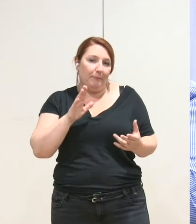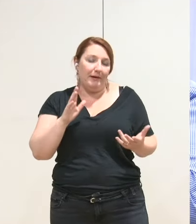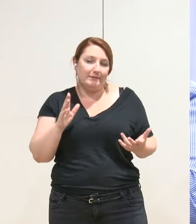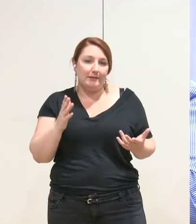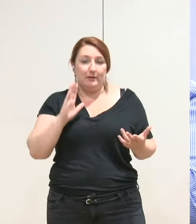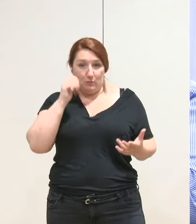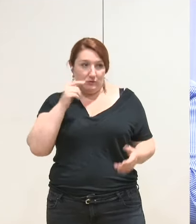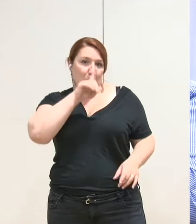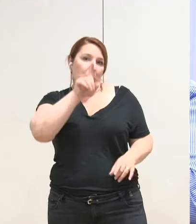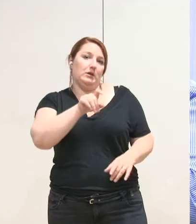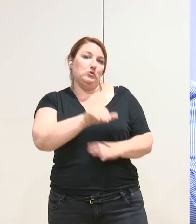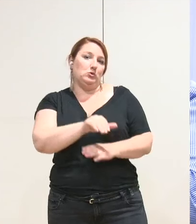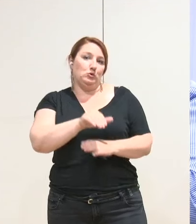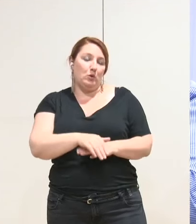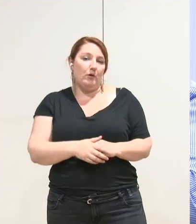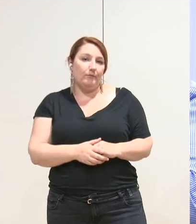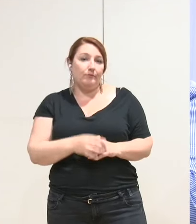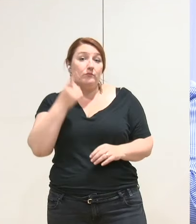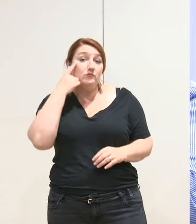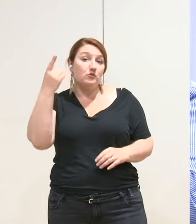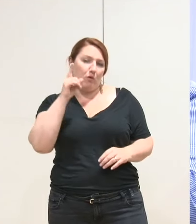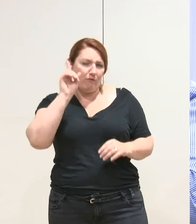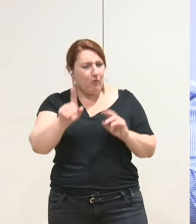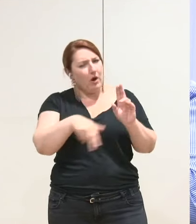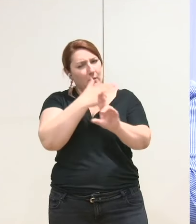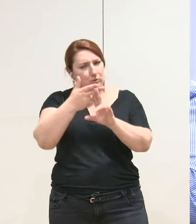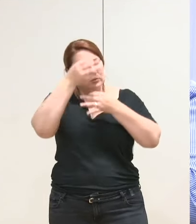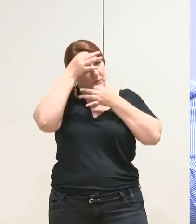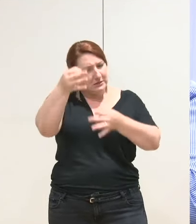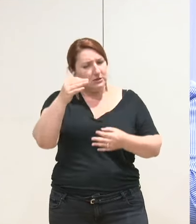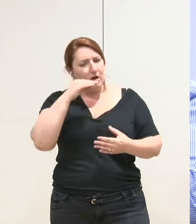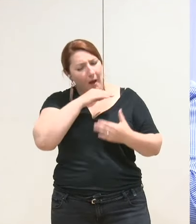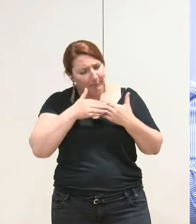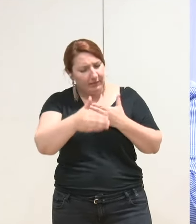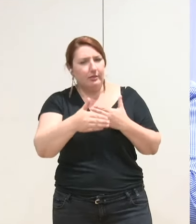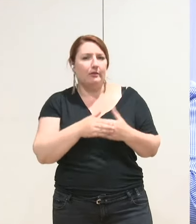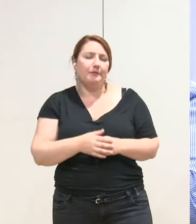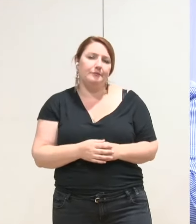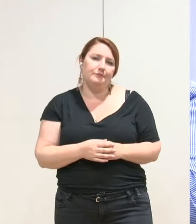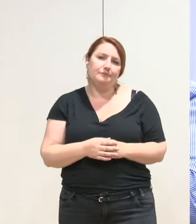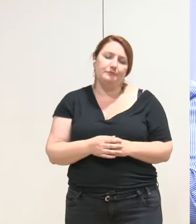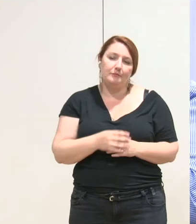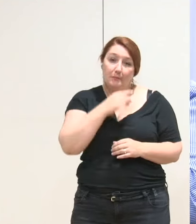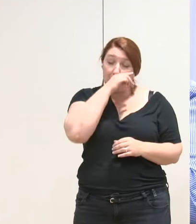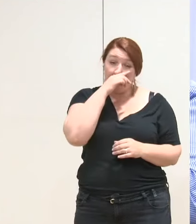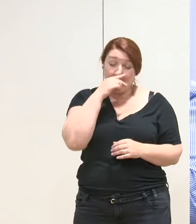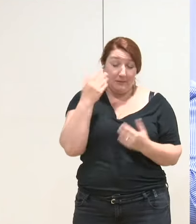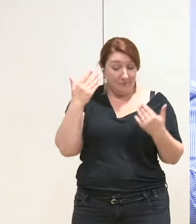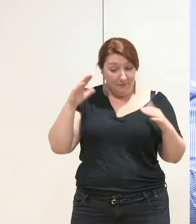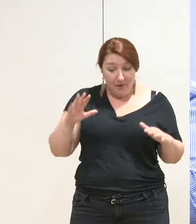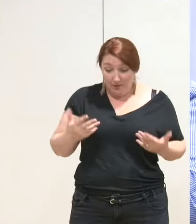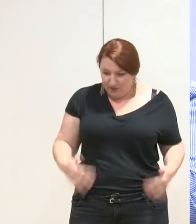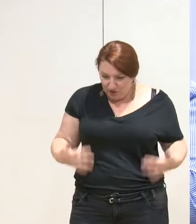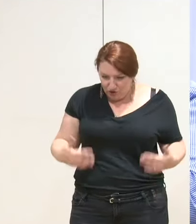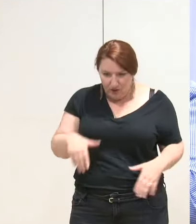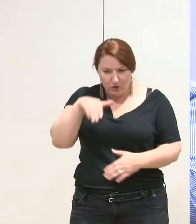soir elles attendent je crois des réponses précises rapides mais dès ce soir je crois